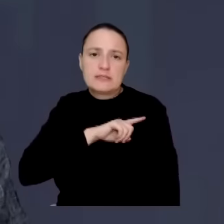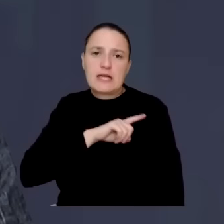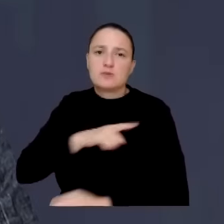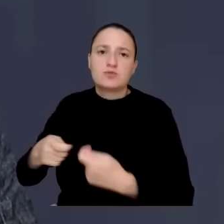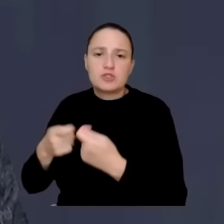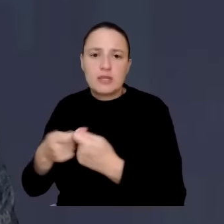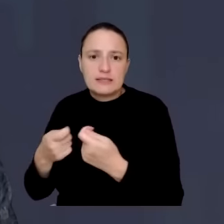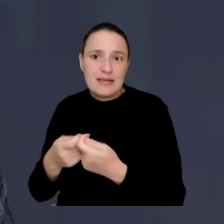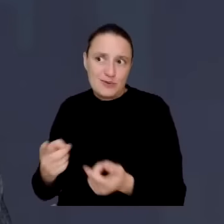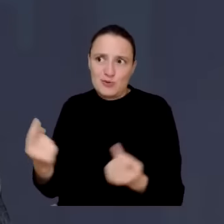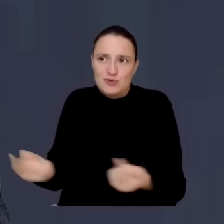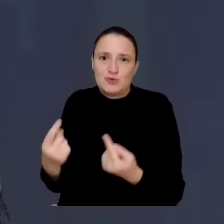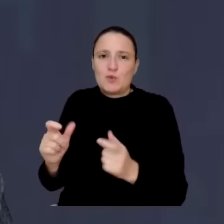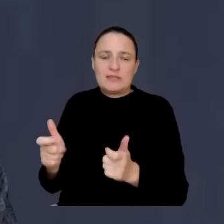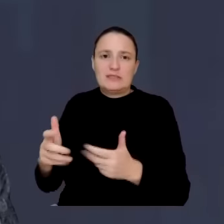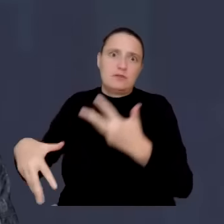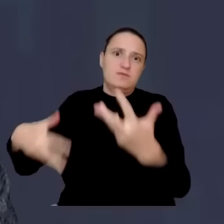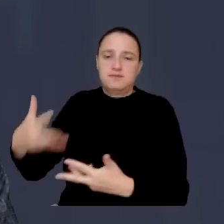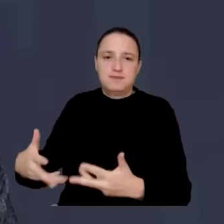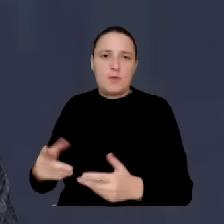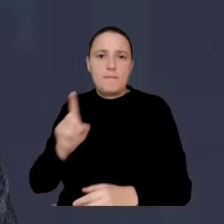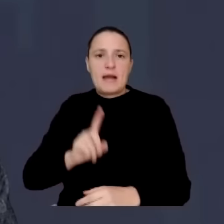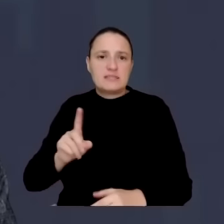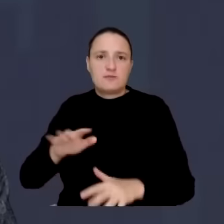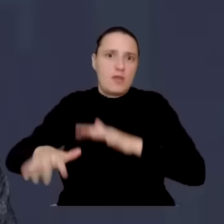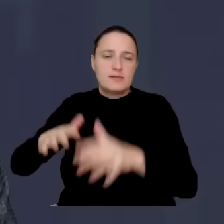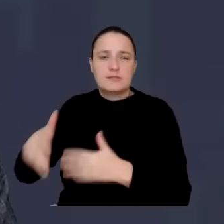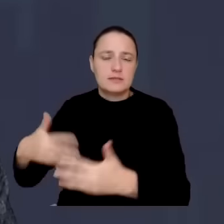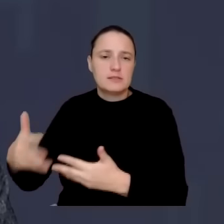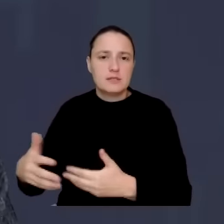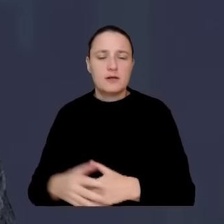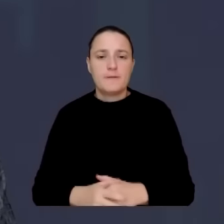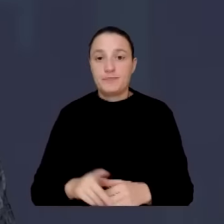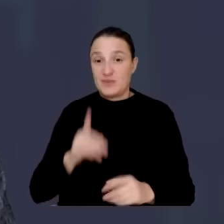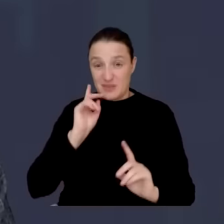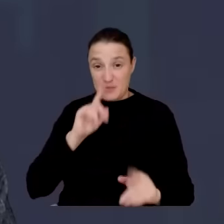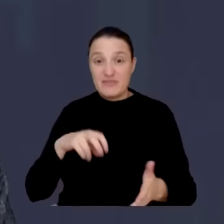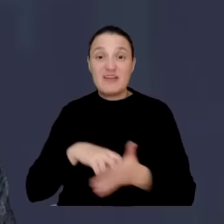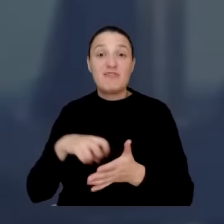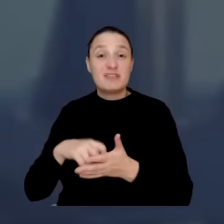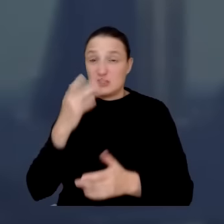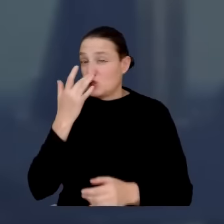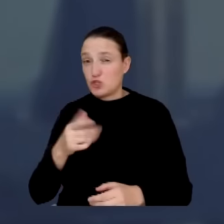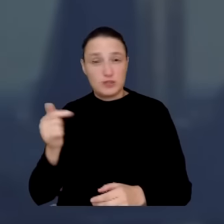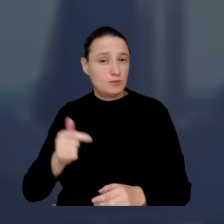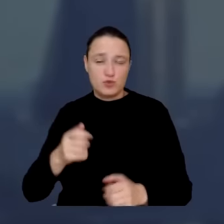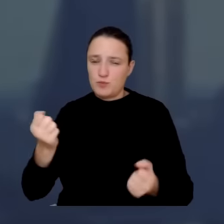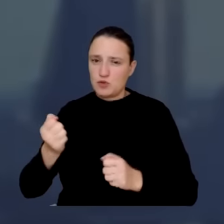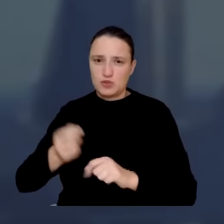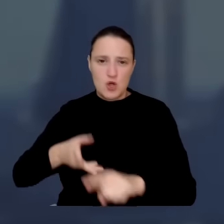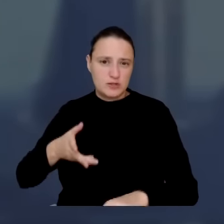destabilizować państwo więc naprawdę tego typu wizy stamtąd powinny być dużo bardziej No